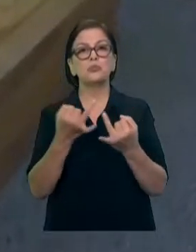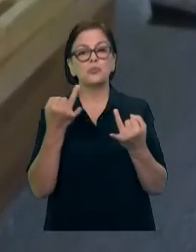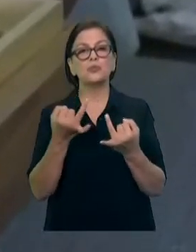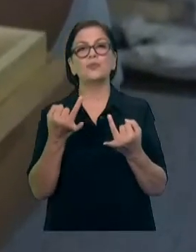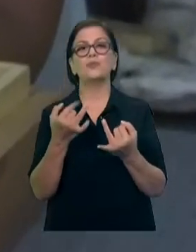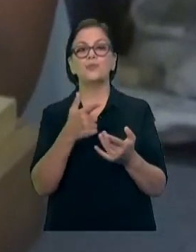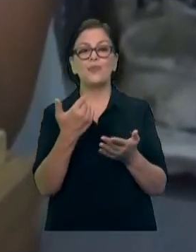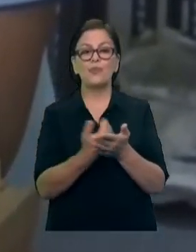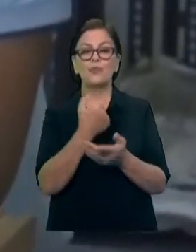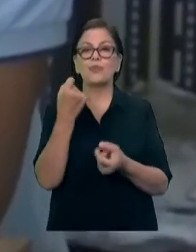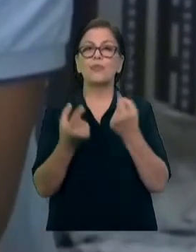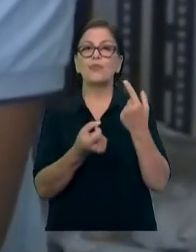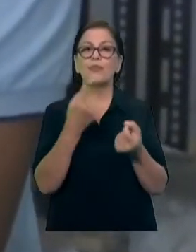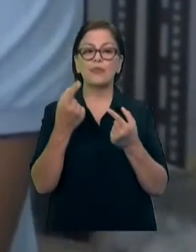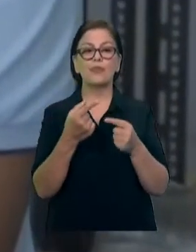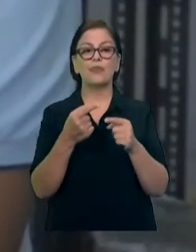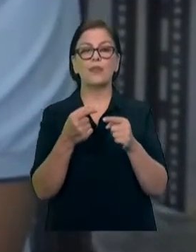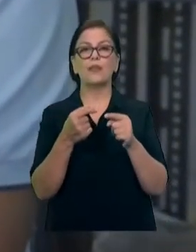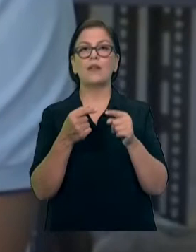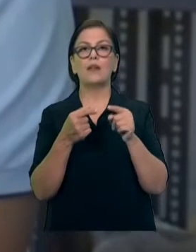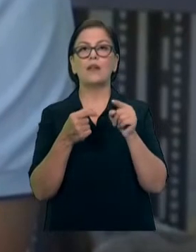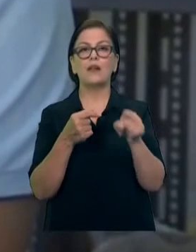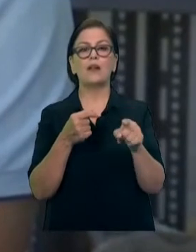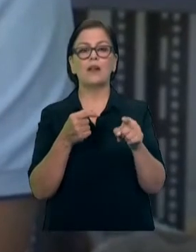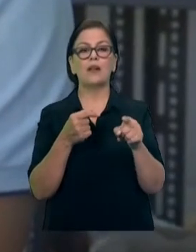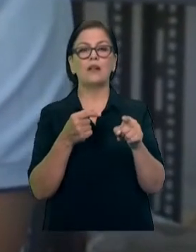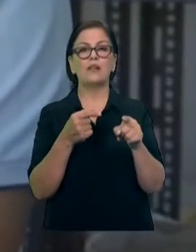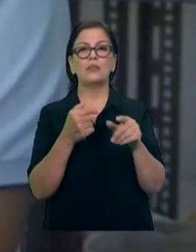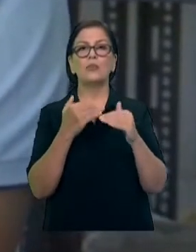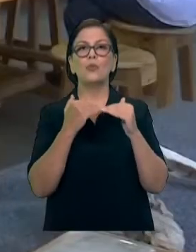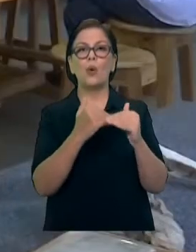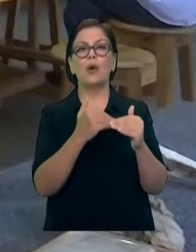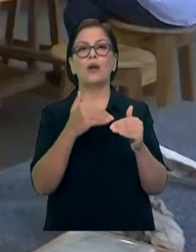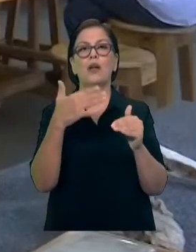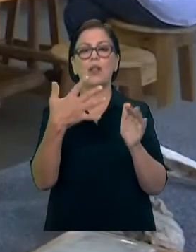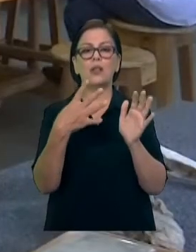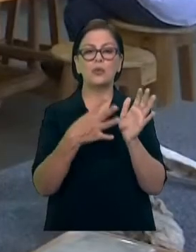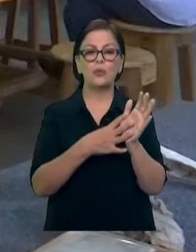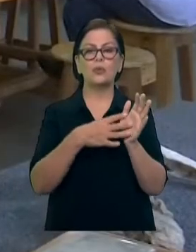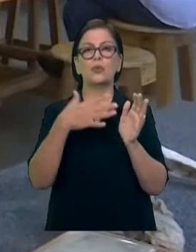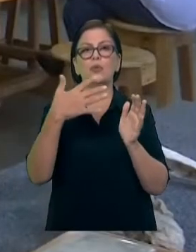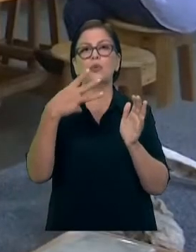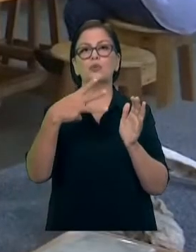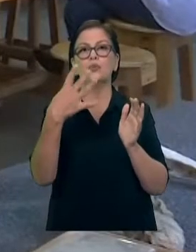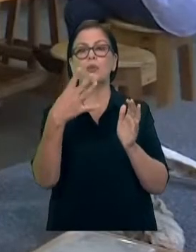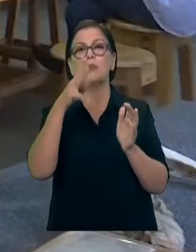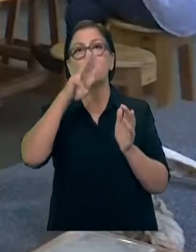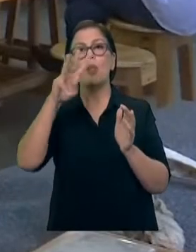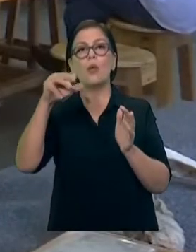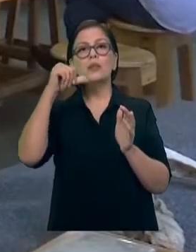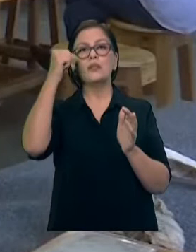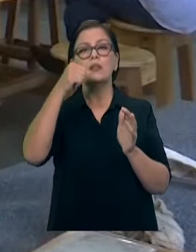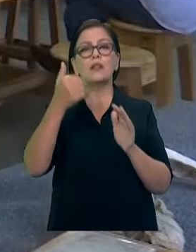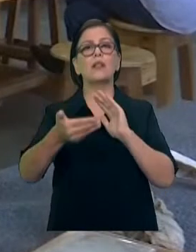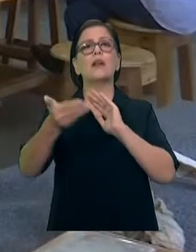Yeni kəşf edilən canlının Protisitids ailəsinə mənsub olduğu bildirilir. Söhbət 59-34 milyon il əvvəl yaşamış, nəsli